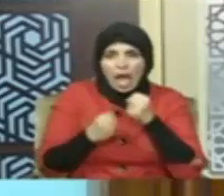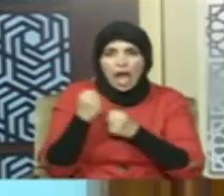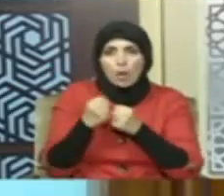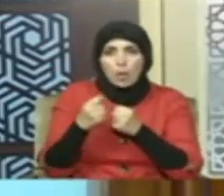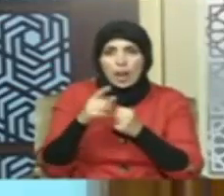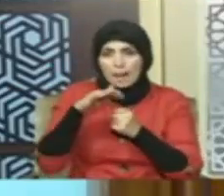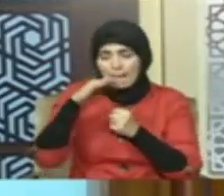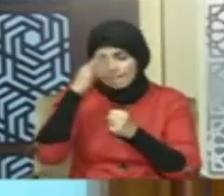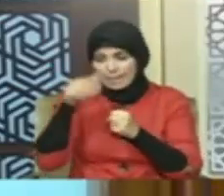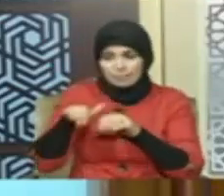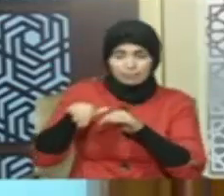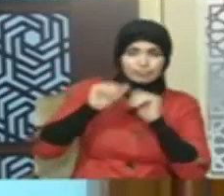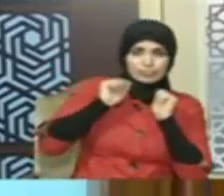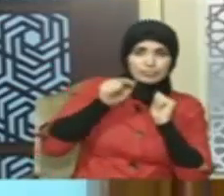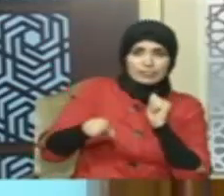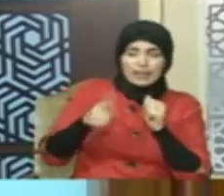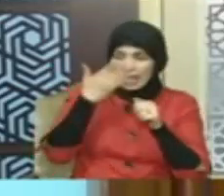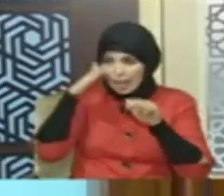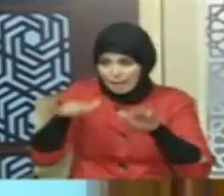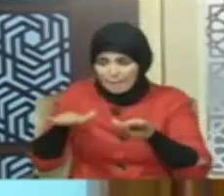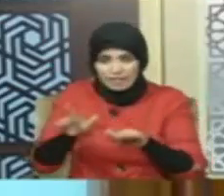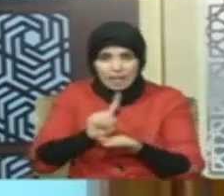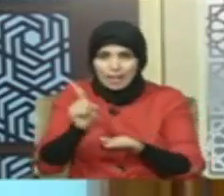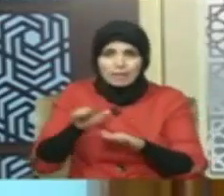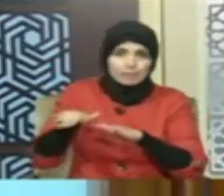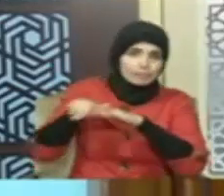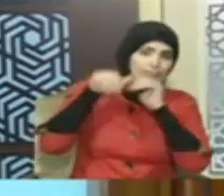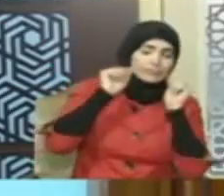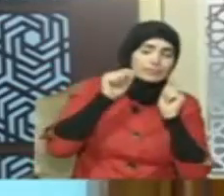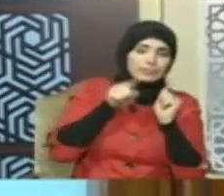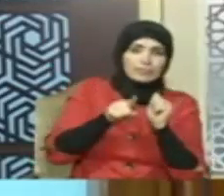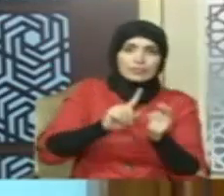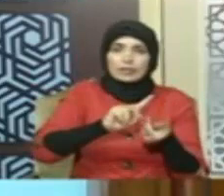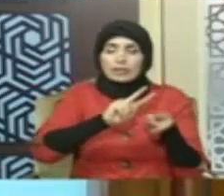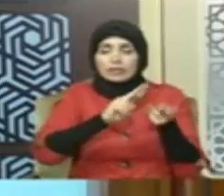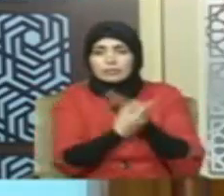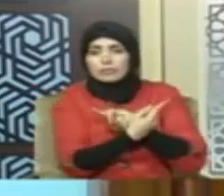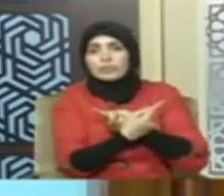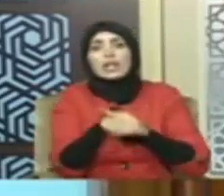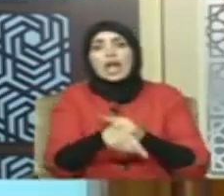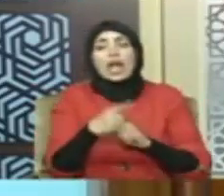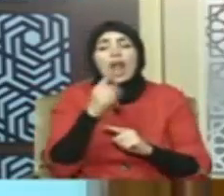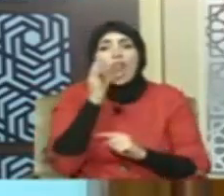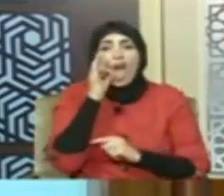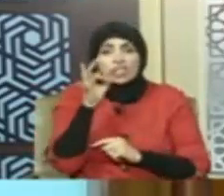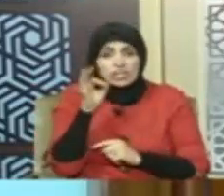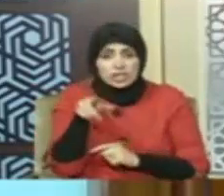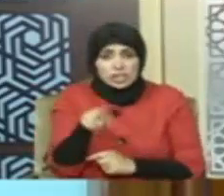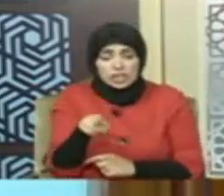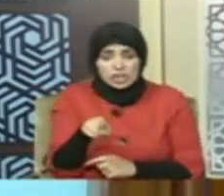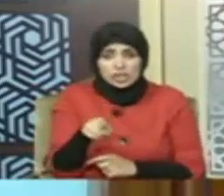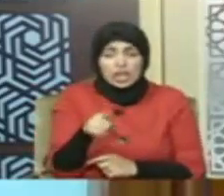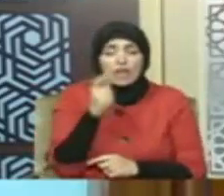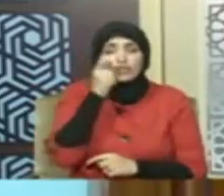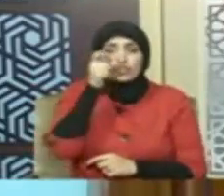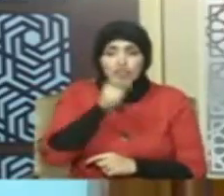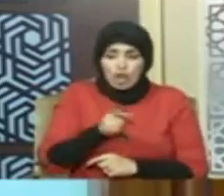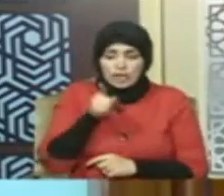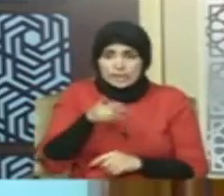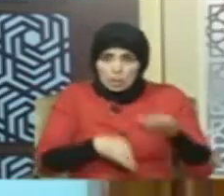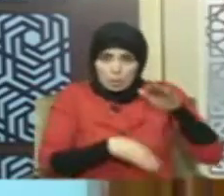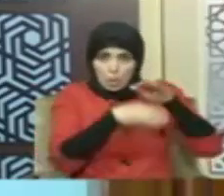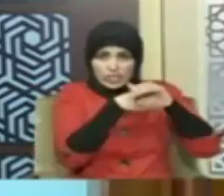بل بالعبادات عن رسالتها السامية. الأصل في المعتكف أنه جاء للعبادة،